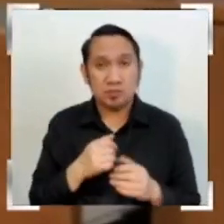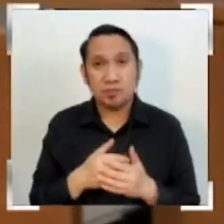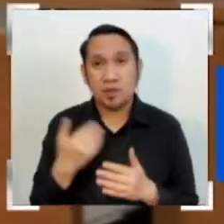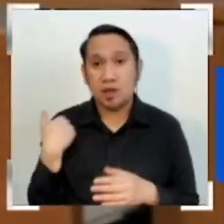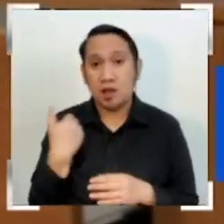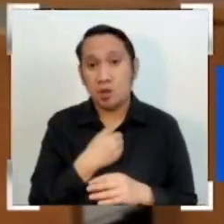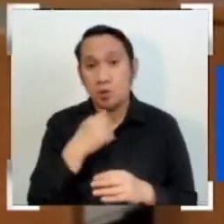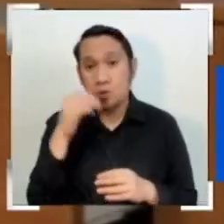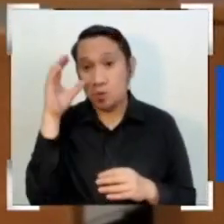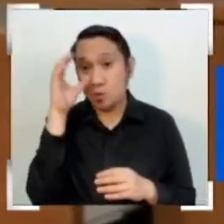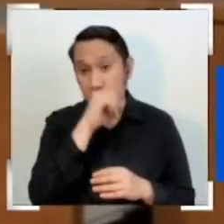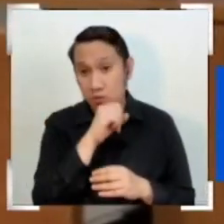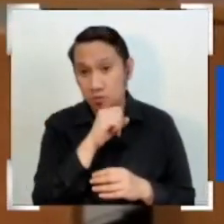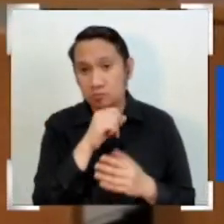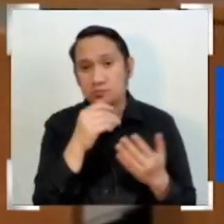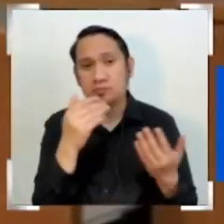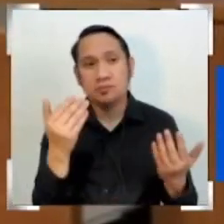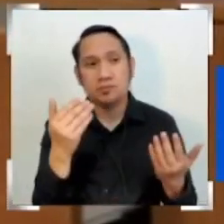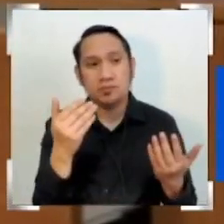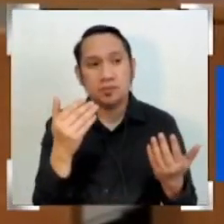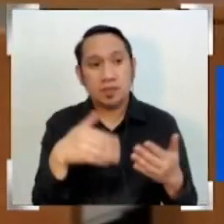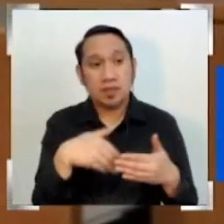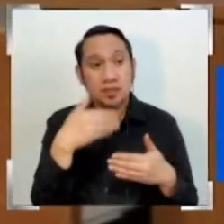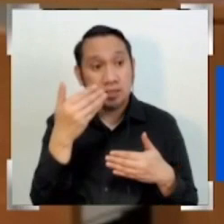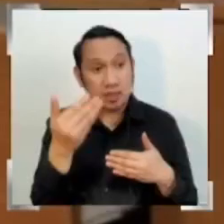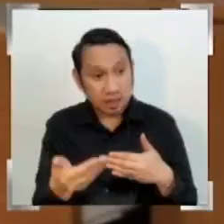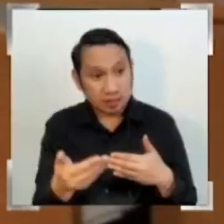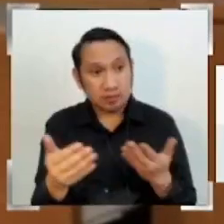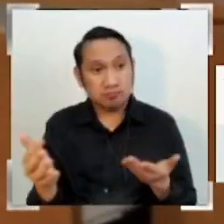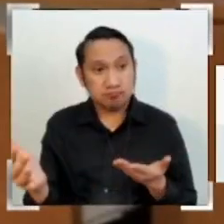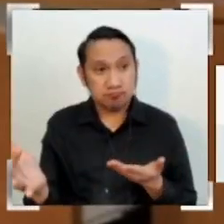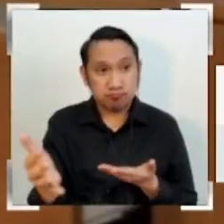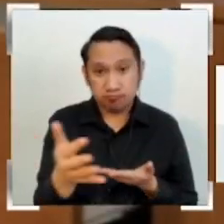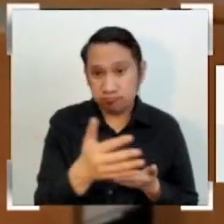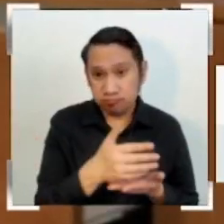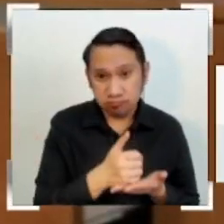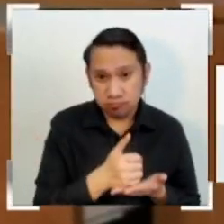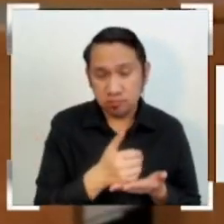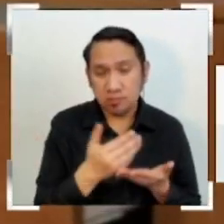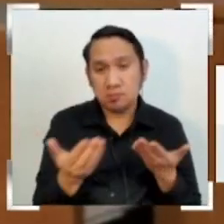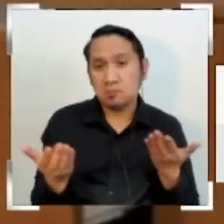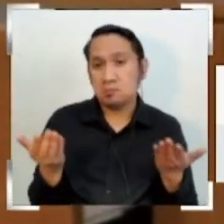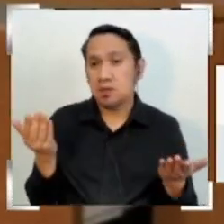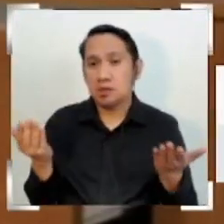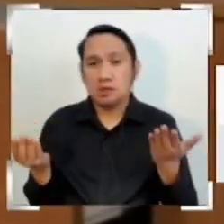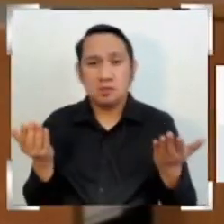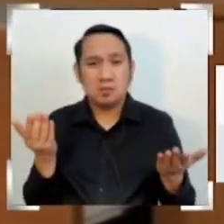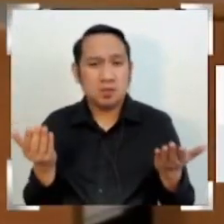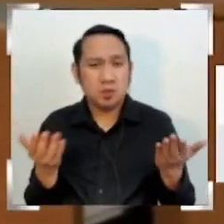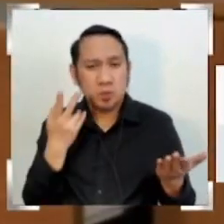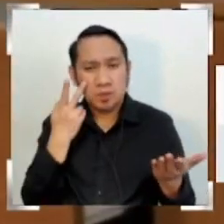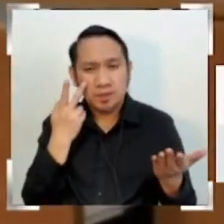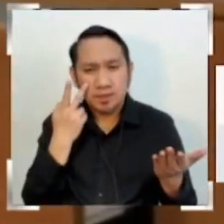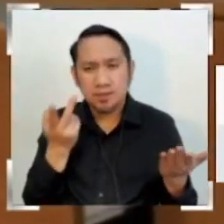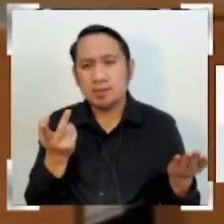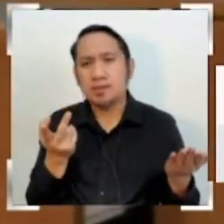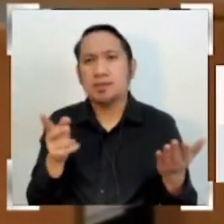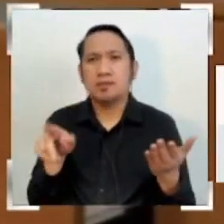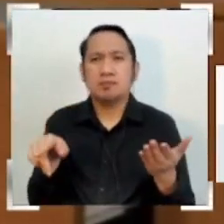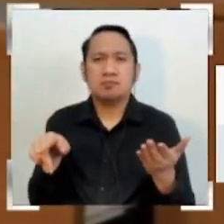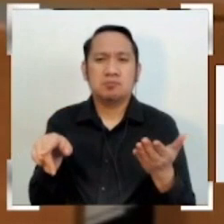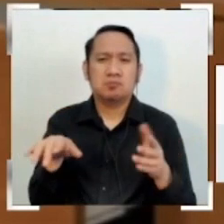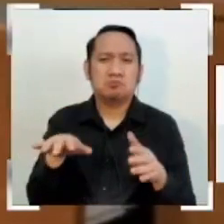mga susunod na harvest ay palagi ko lalampasan natin yung production natin noong